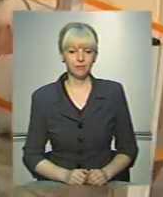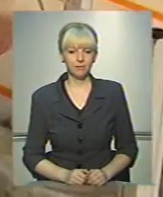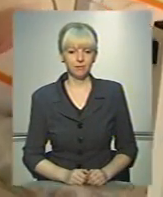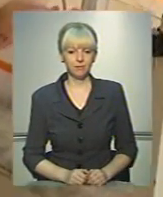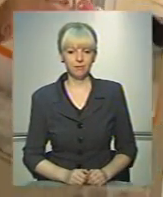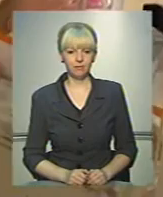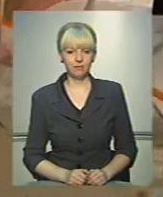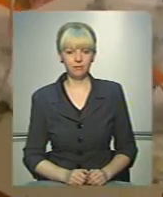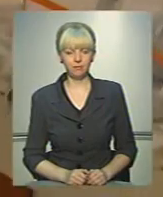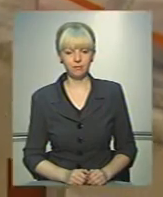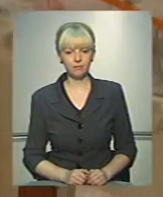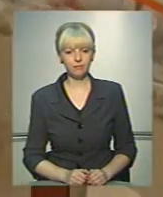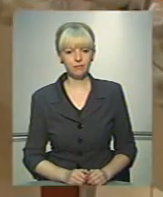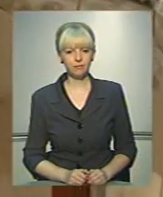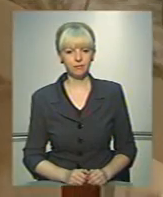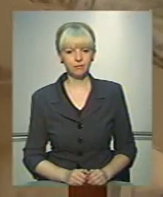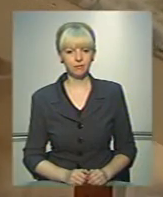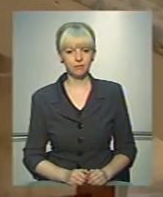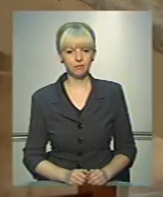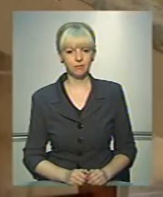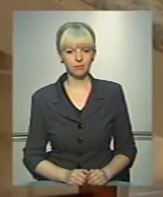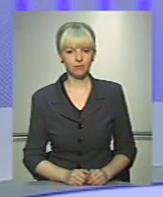Ославська, Андрій Бочук, телеканал «Буковина».